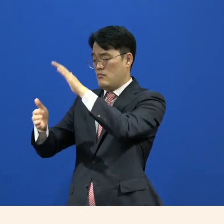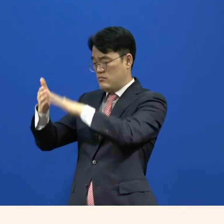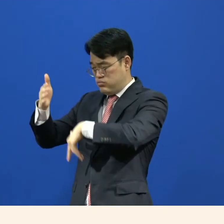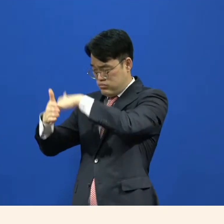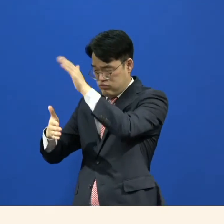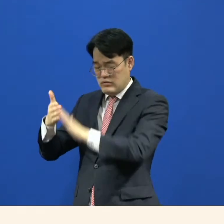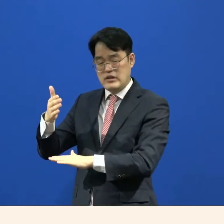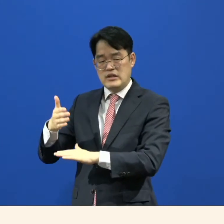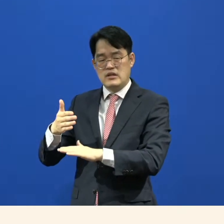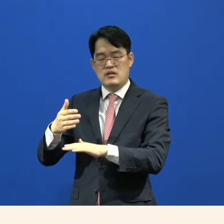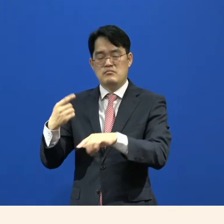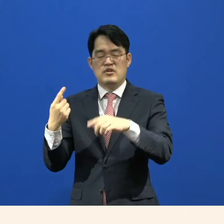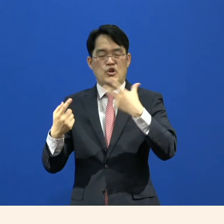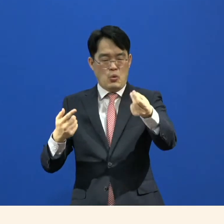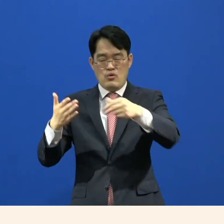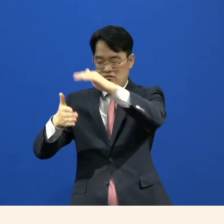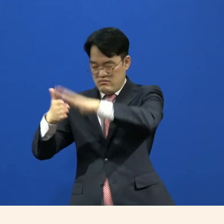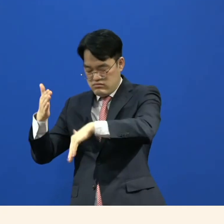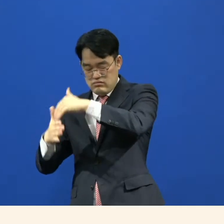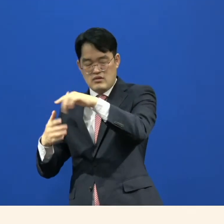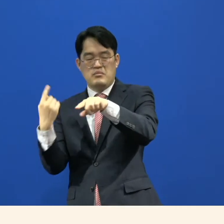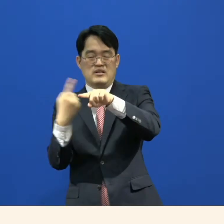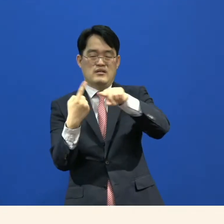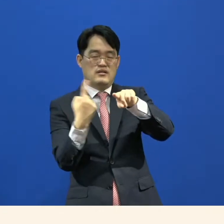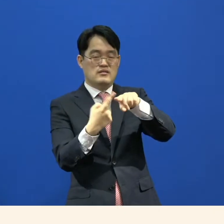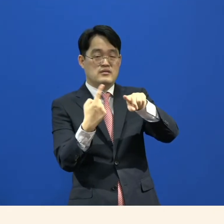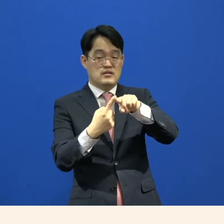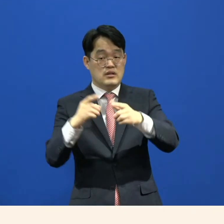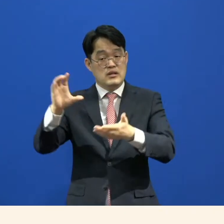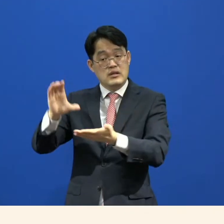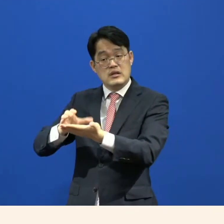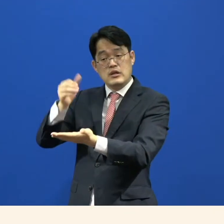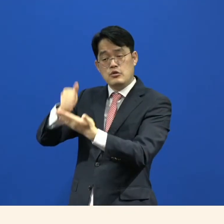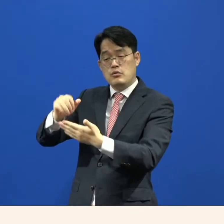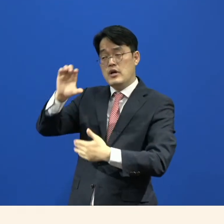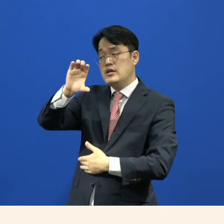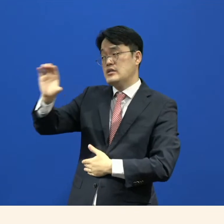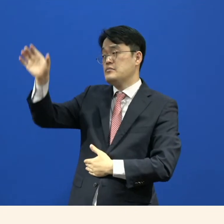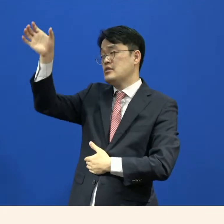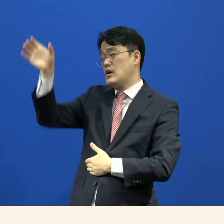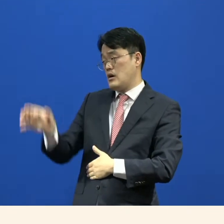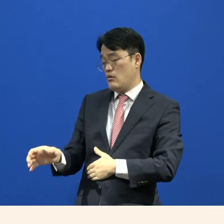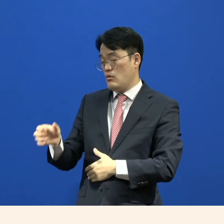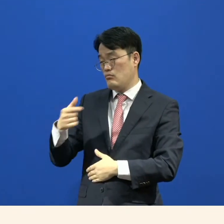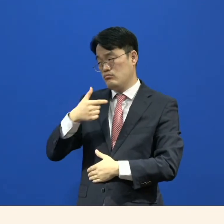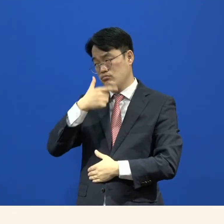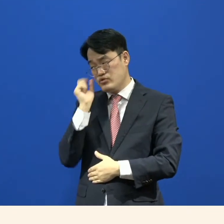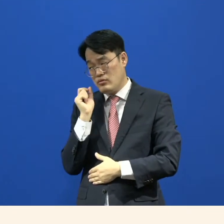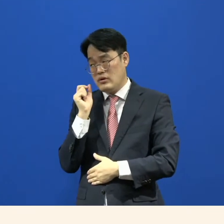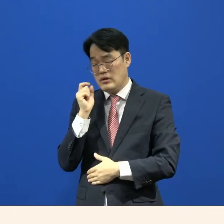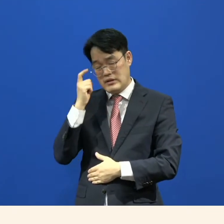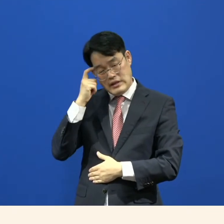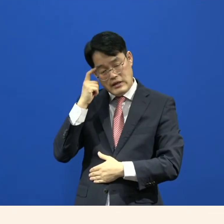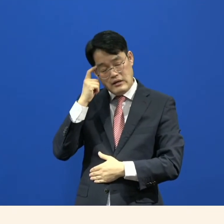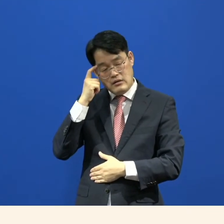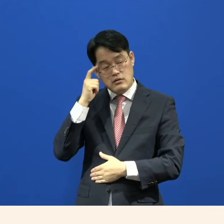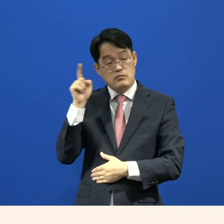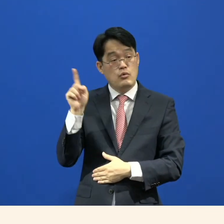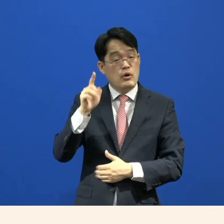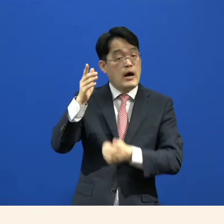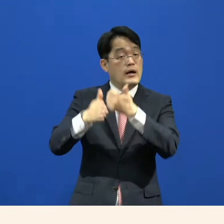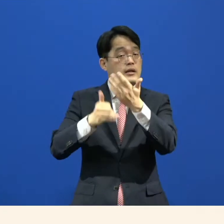그리스도의 십자가로는 무엇인가 부족하다는 것은 하나님의 구원을 오해한 것입니다.